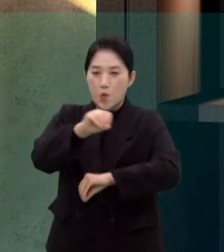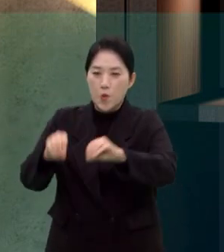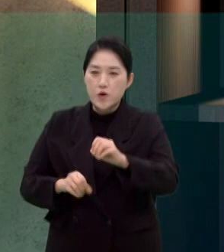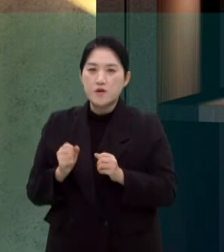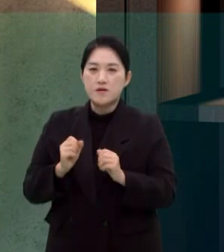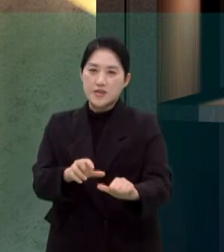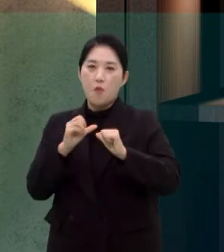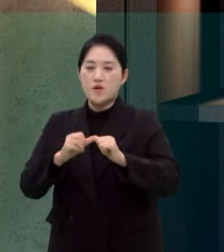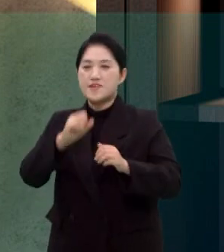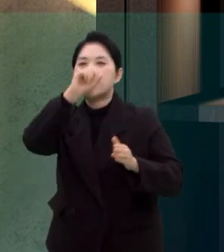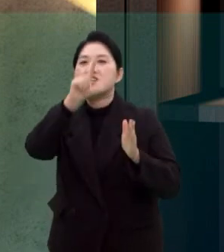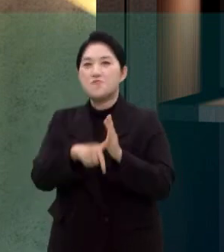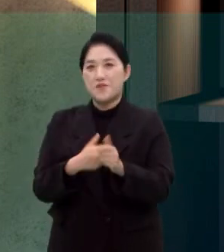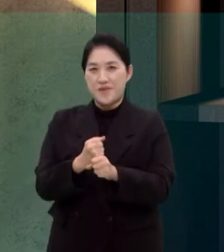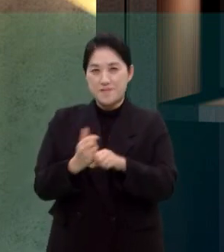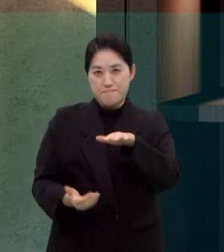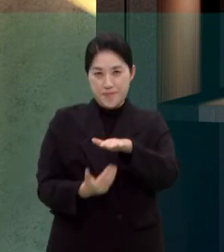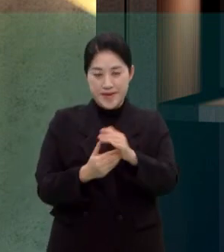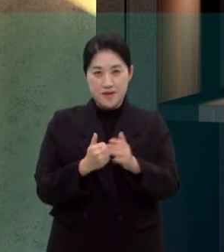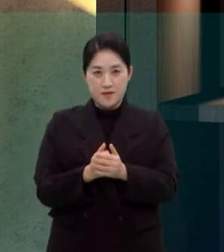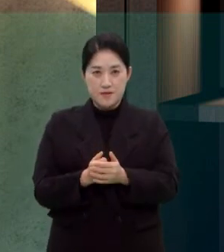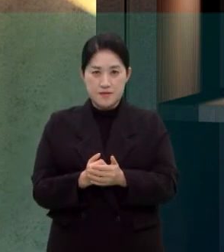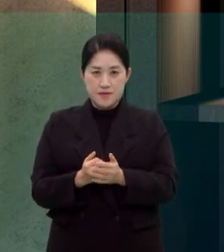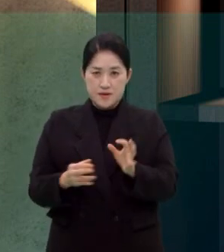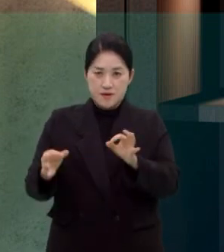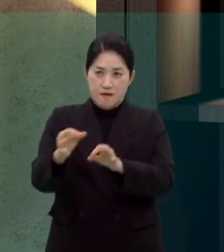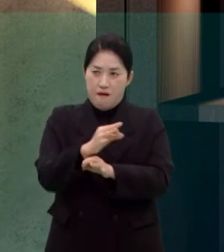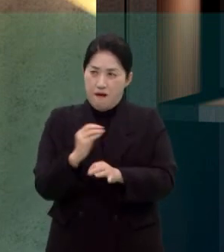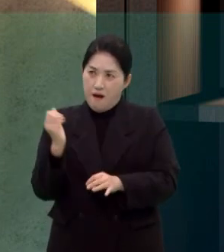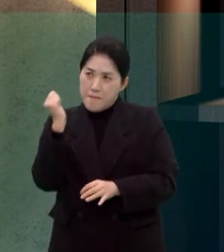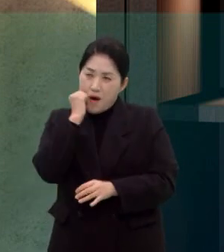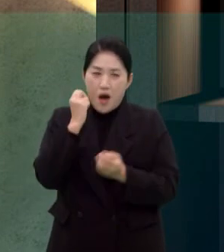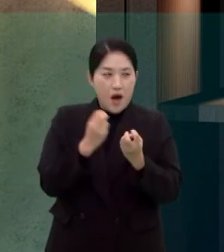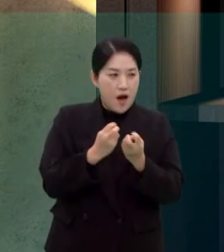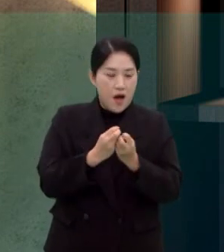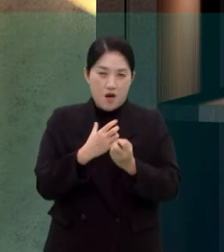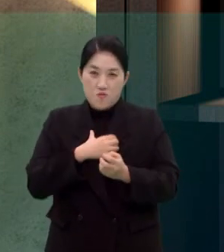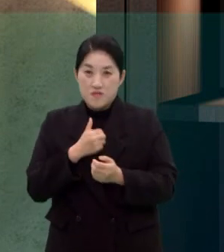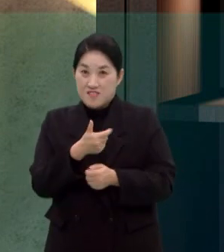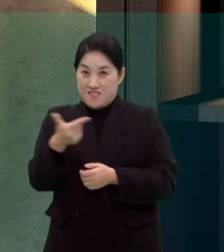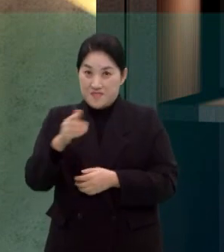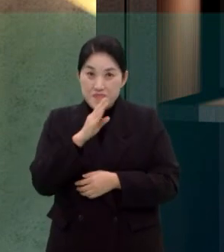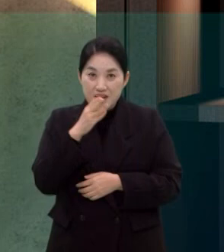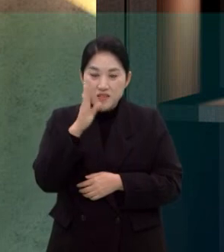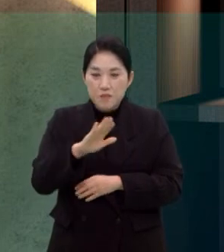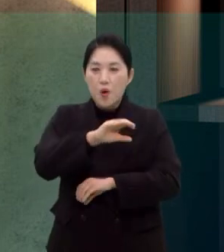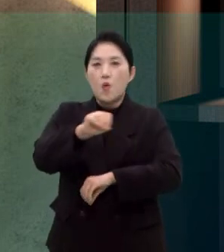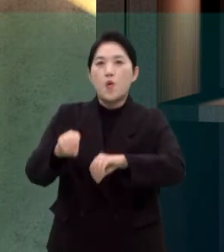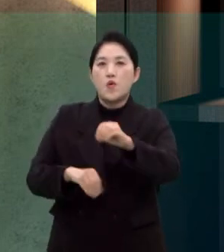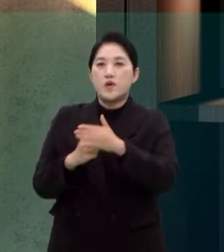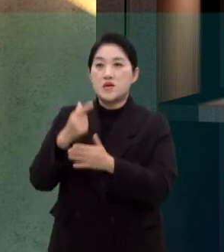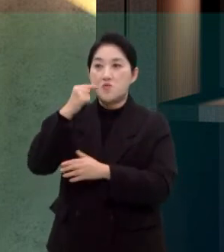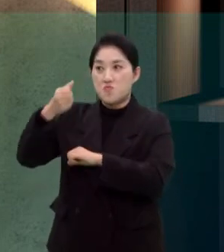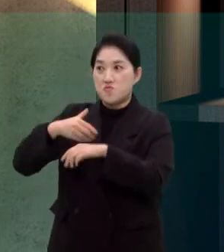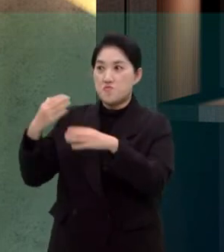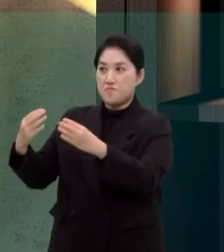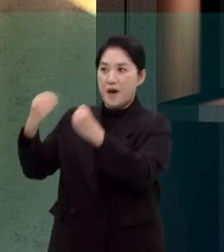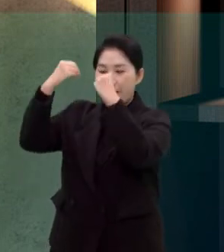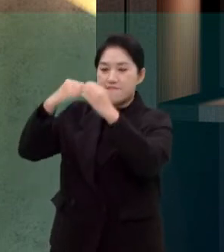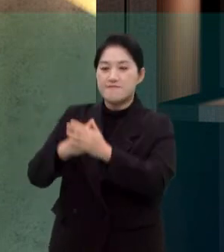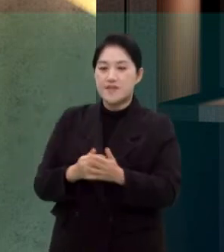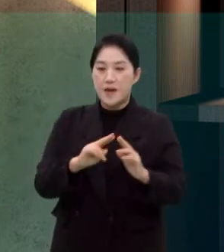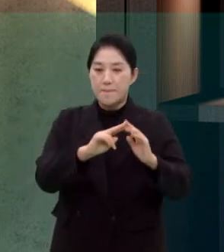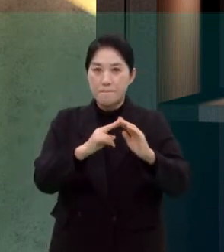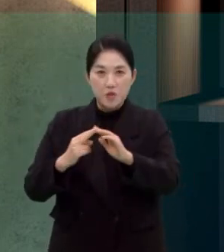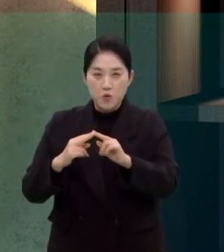만들었습니다. 심각한 경제적 타격을 우려하는 목소리가 높았지만 오히려 반도체 핵심 소재의